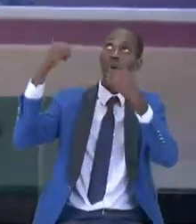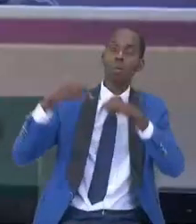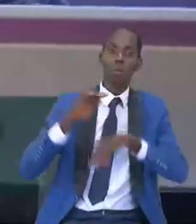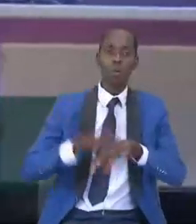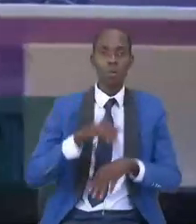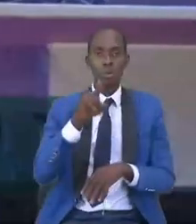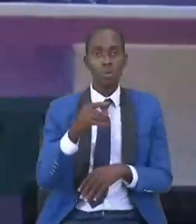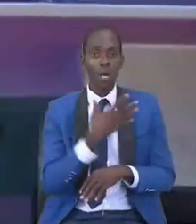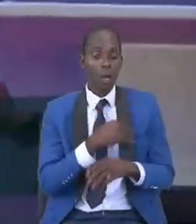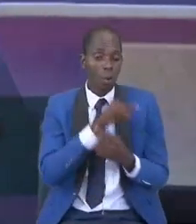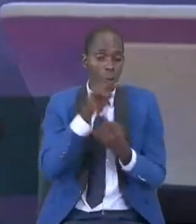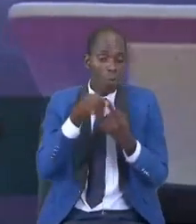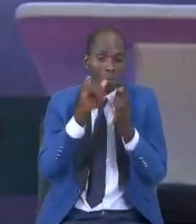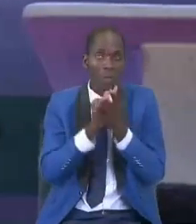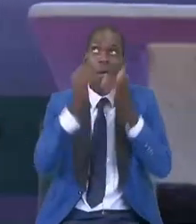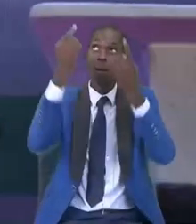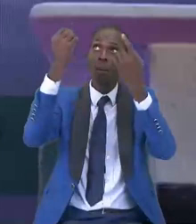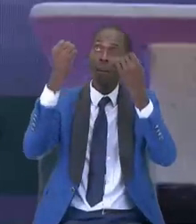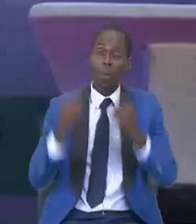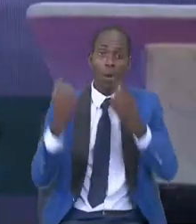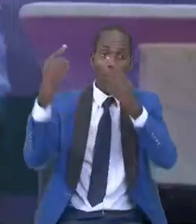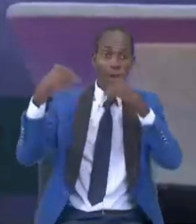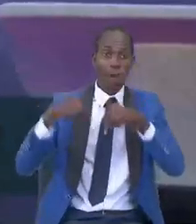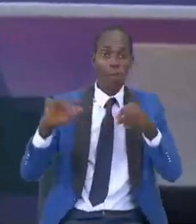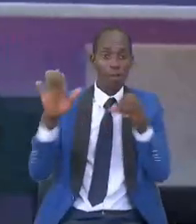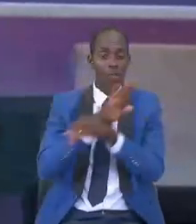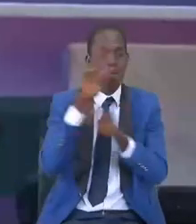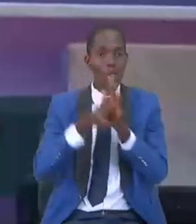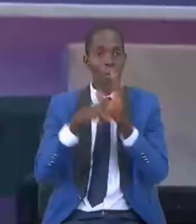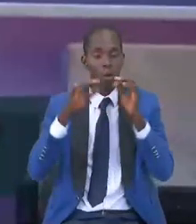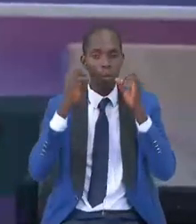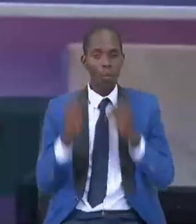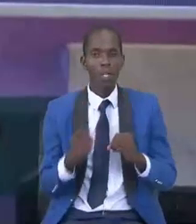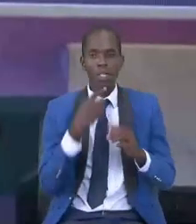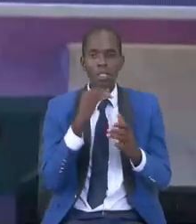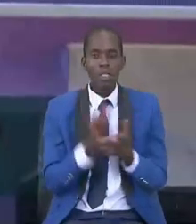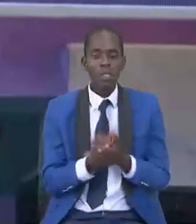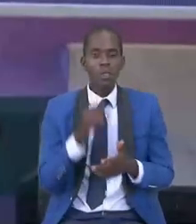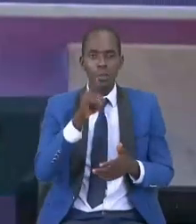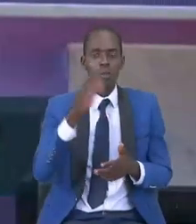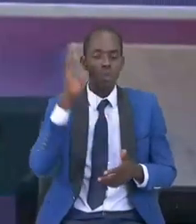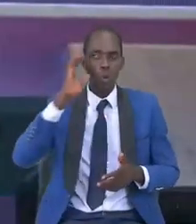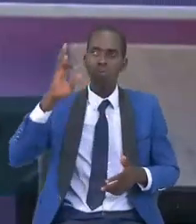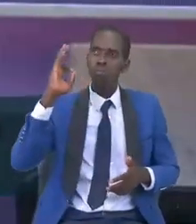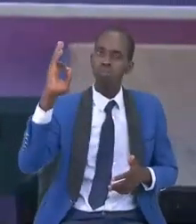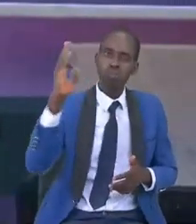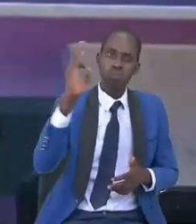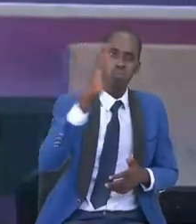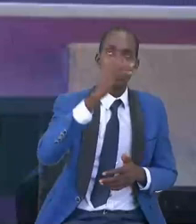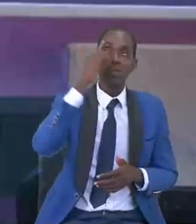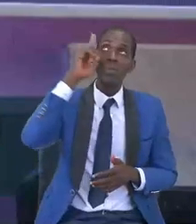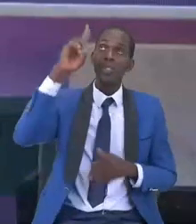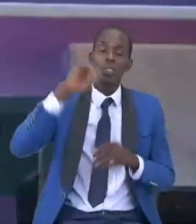Et il dit maintenant, quand cette puissance viendra, la plénitude de la puissance, il dit, nous serons pour lui des témoins